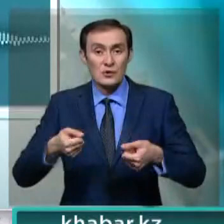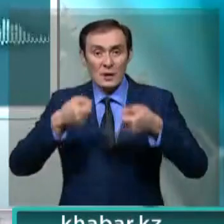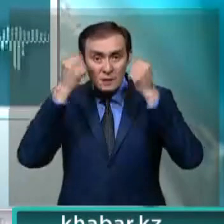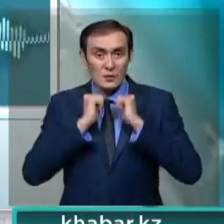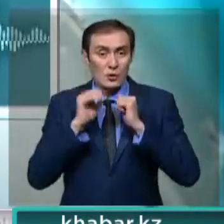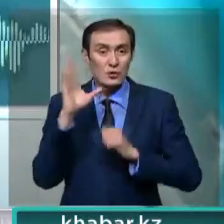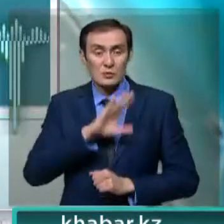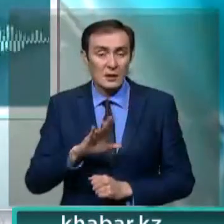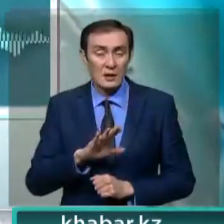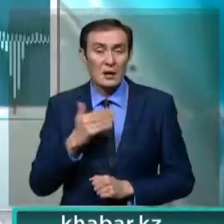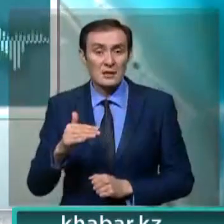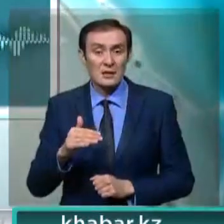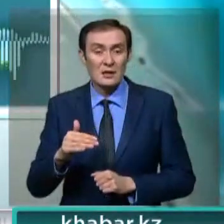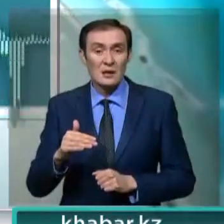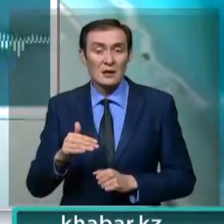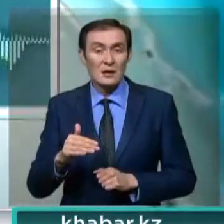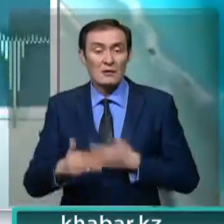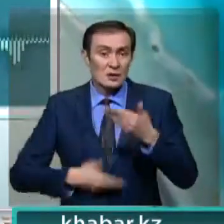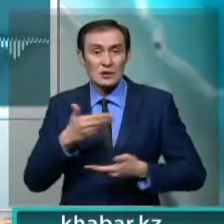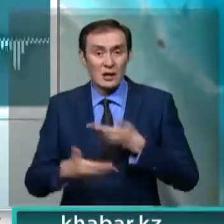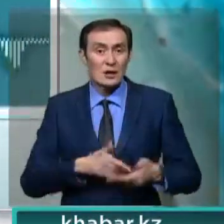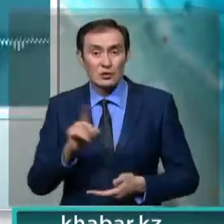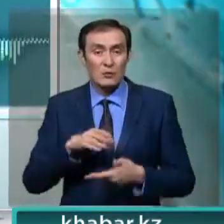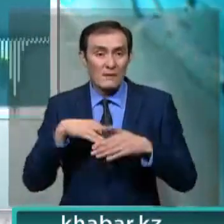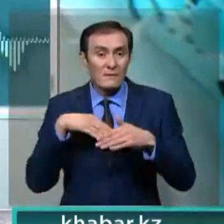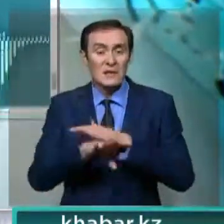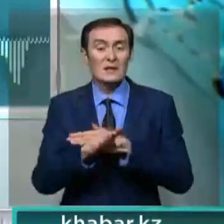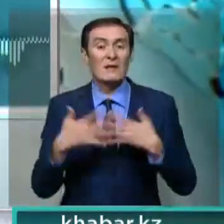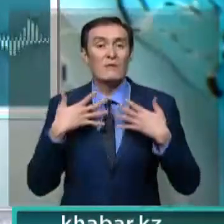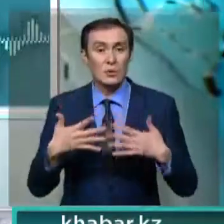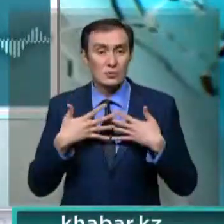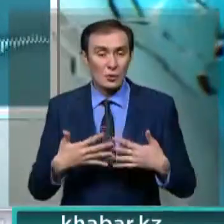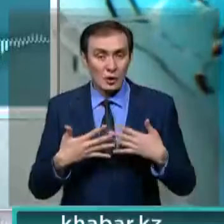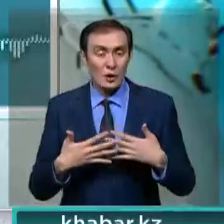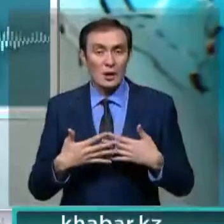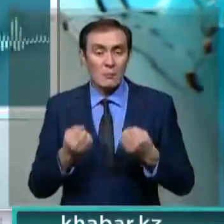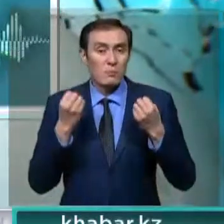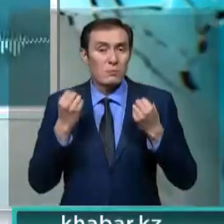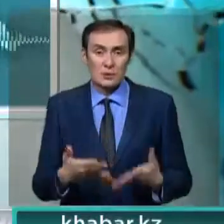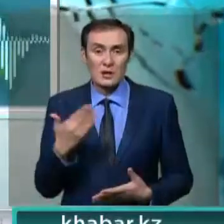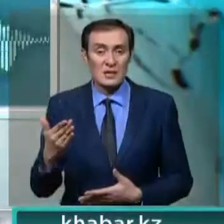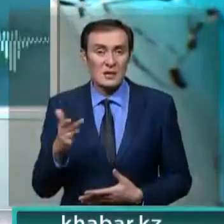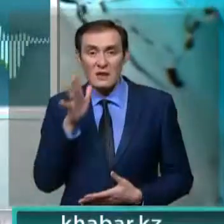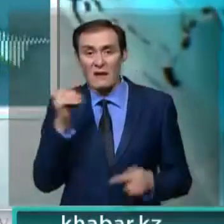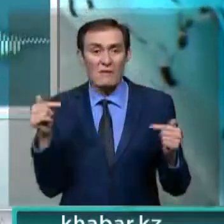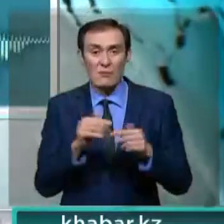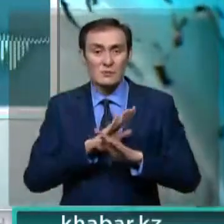Их не засыпало, они двигались кустью выработки, чтобы выйти на свежую струю. Но просто-напросто они не